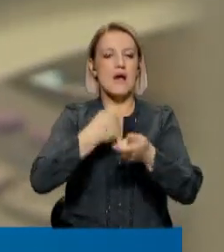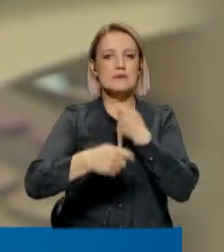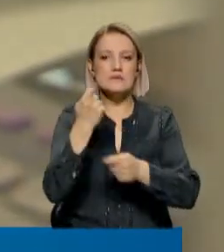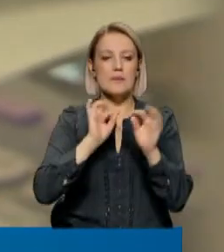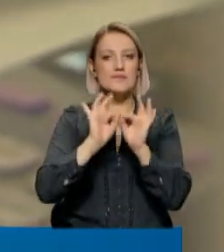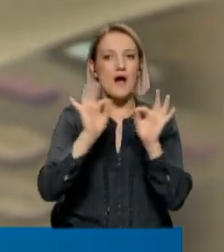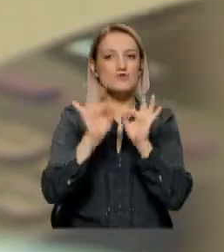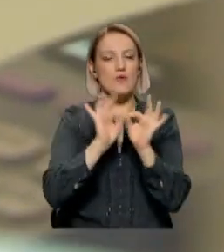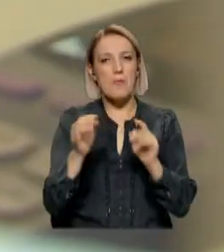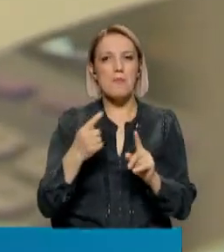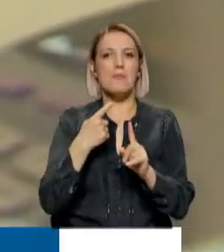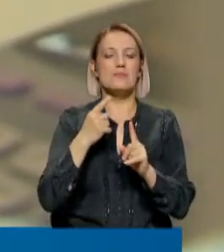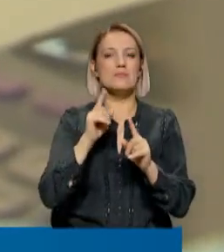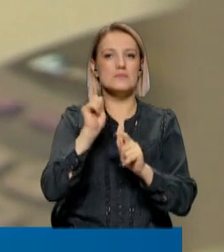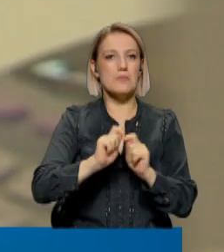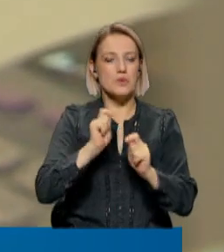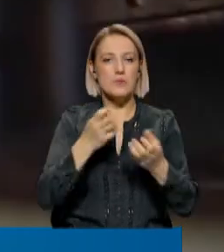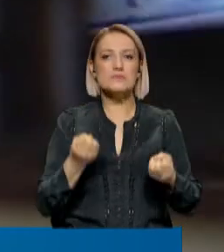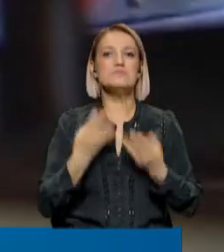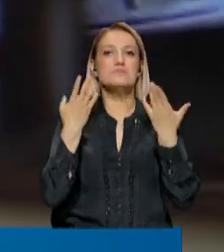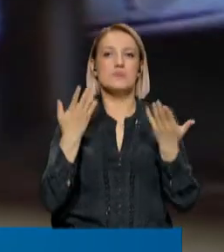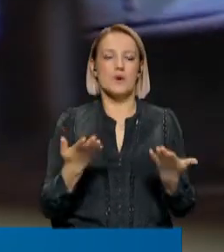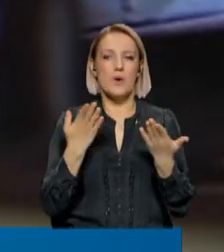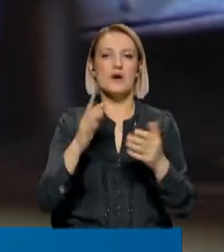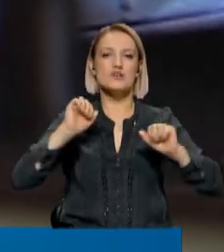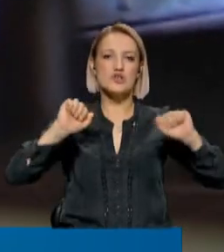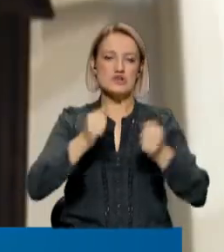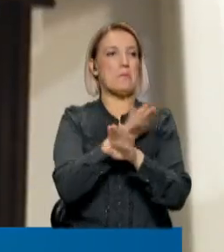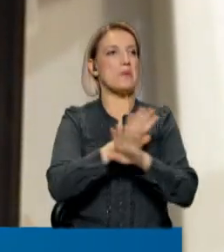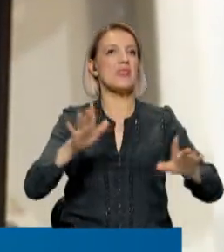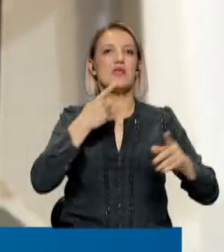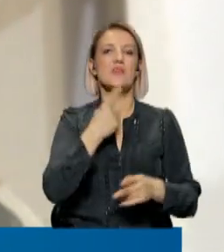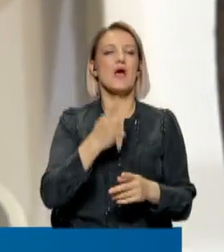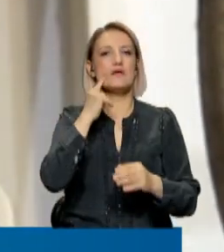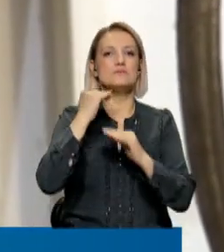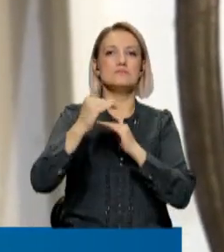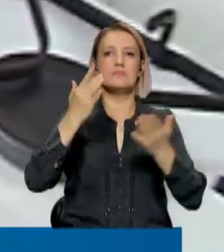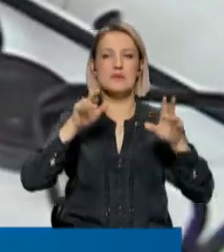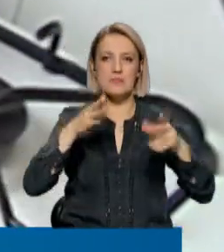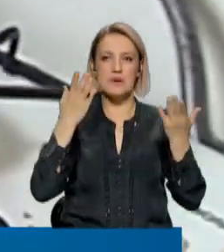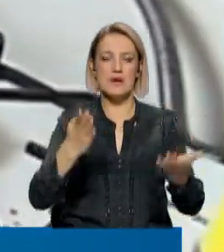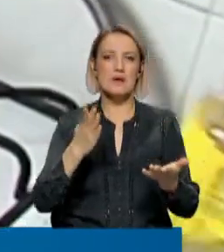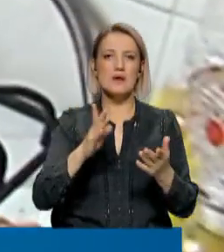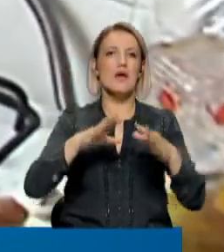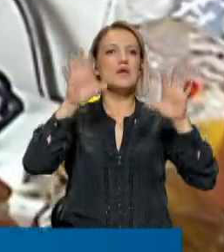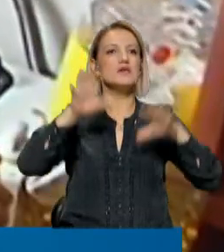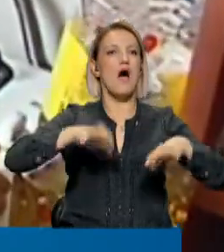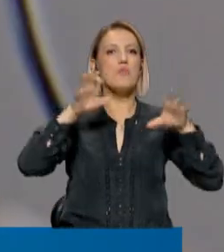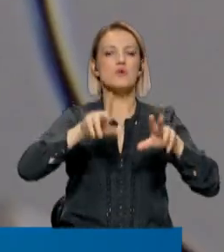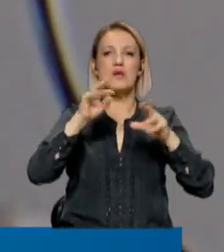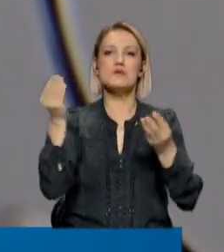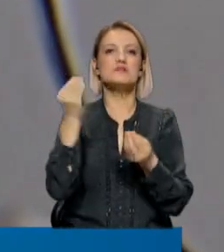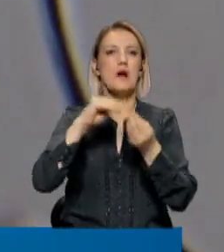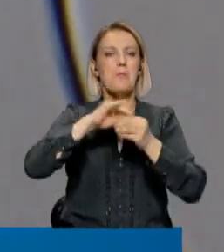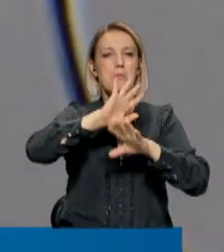bir yenisini ekliyor ama işin içinden çıkmak zor. Kış atlattık diyen tüketiciler gibi esnaf da yazın yağmur gibi gelen